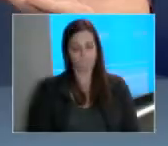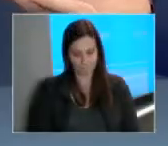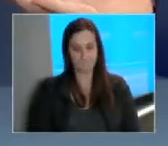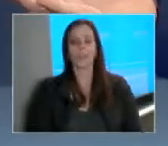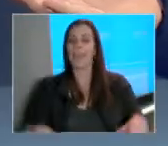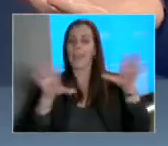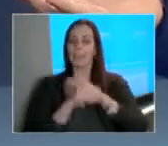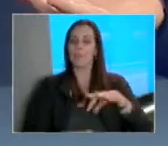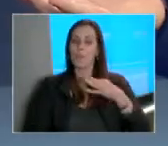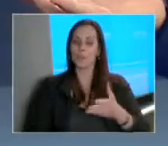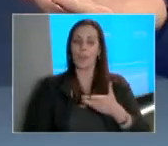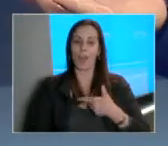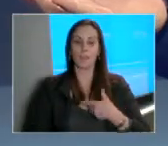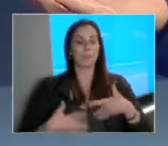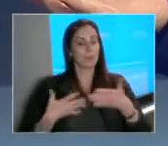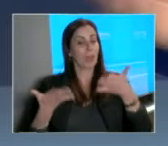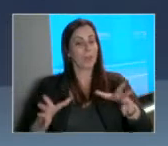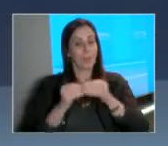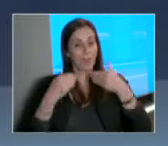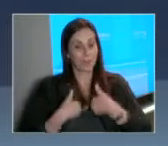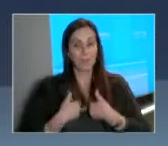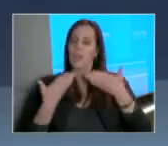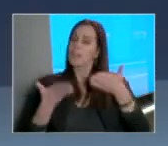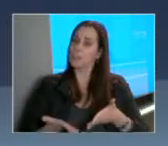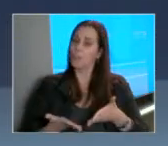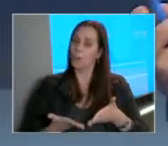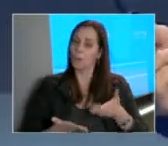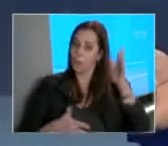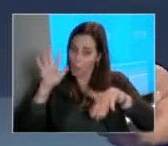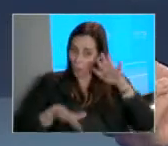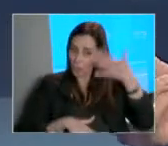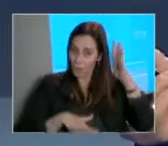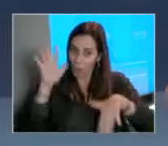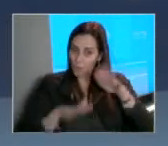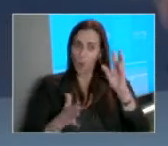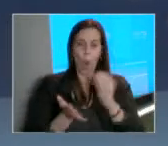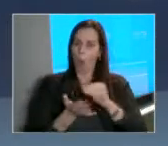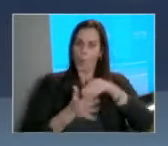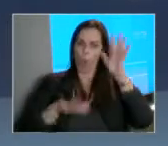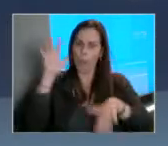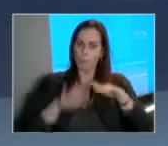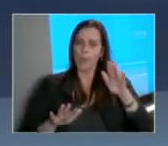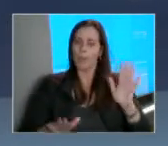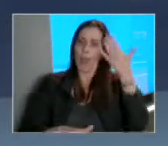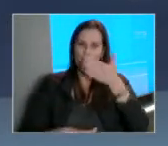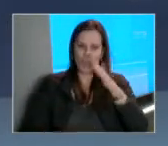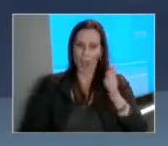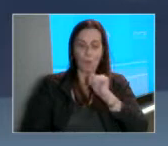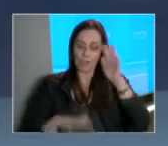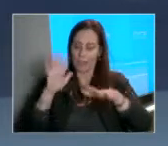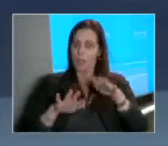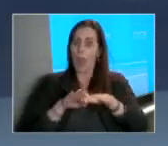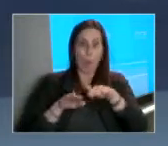ערב טוב, מה שלומכם? אנחנו שמחים שאתם איתנו פה, אצלנו בחוץ, אני לא יודע, גשם, לא עוד גשם, לא. עוד לא גשם. יאללה, ירושלים, לא רוצה